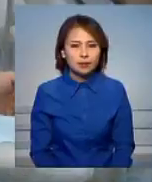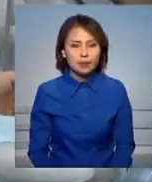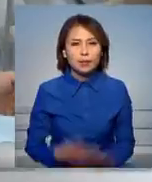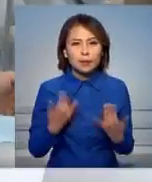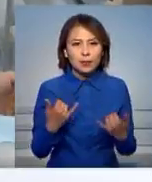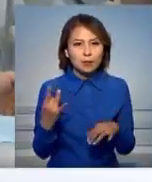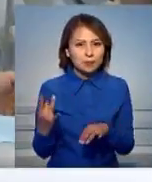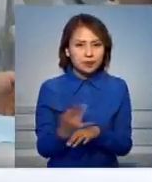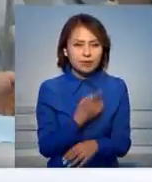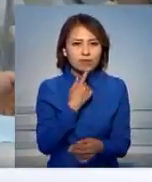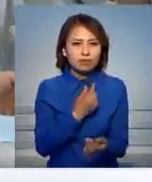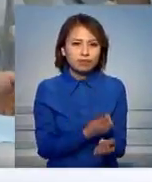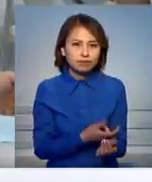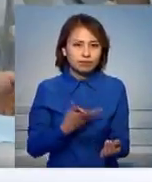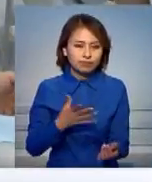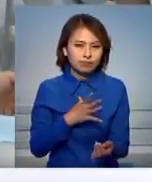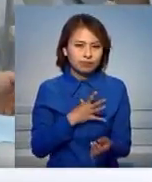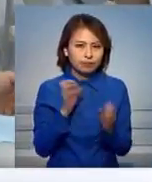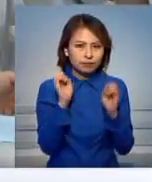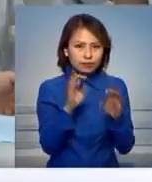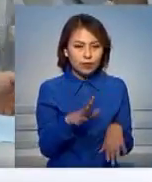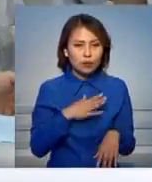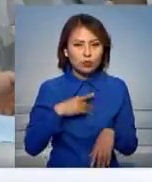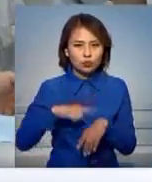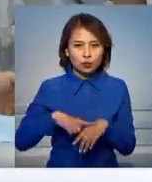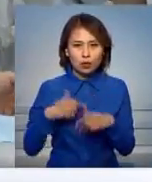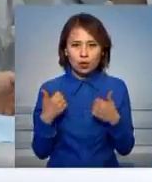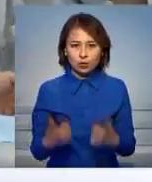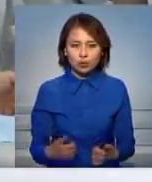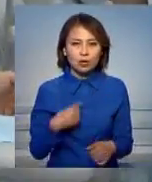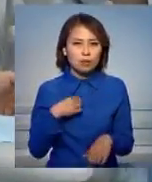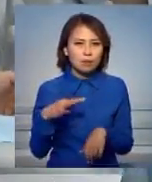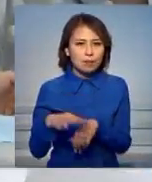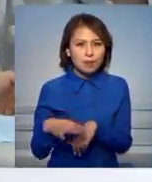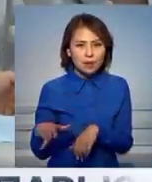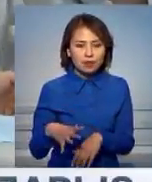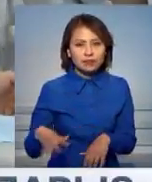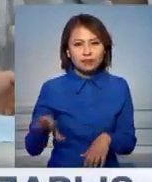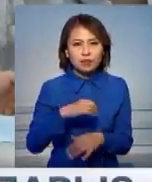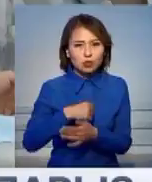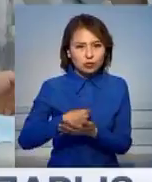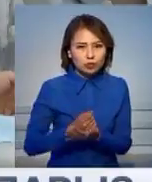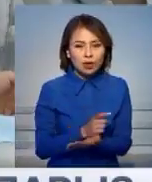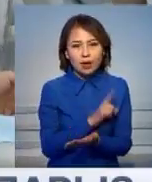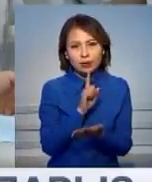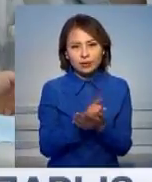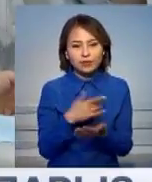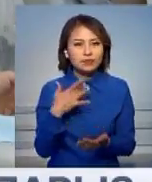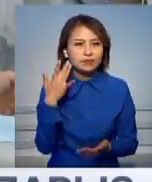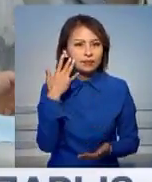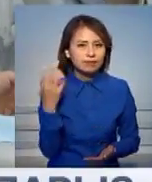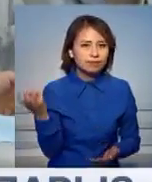Бүгін бірінші рет қан тапсырдым. Өзімді жақсы сезініп тұрмын, ауырмайды. Енді тұрақты түрде келіп